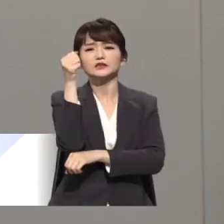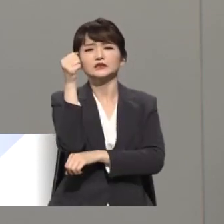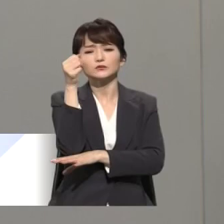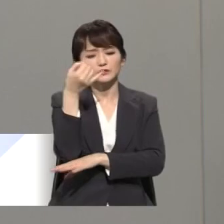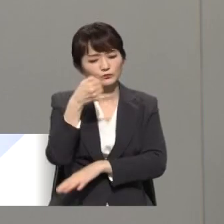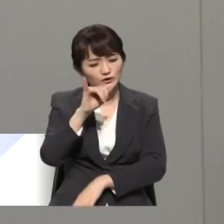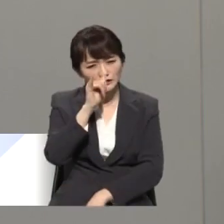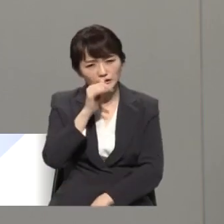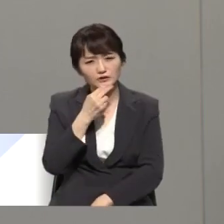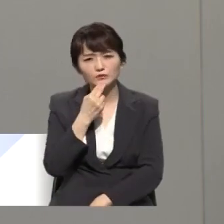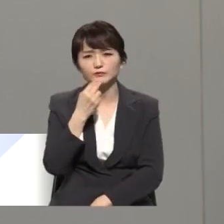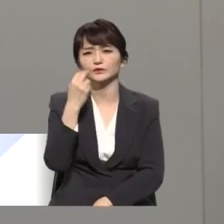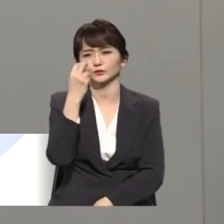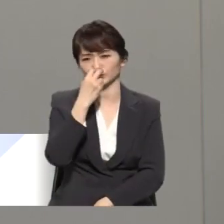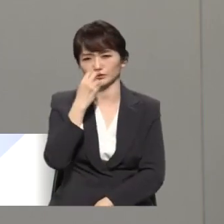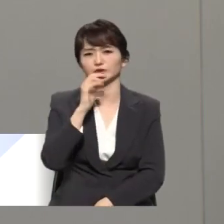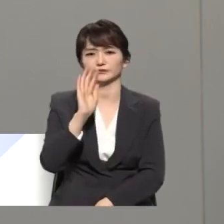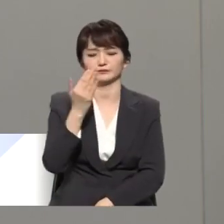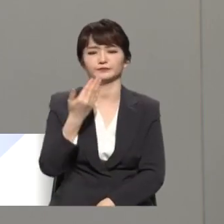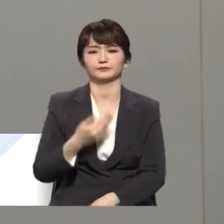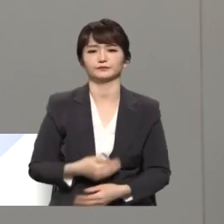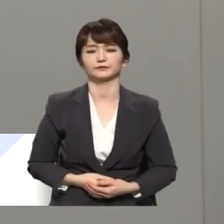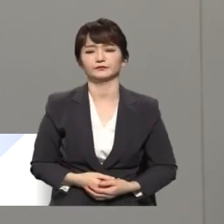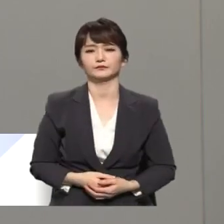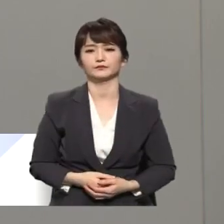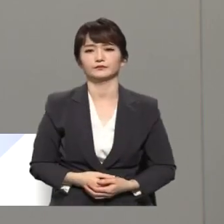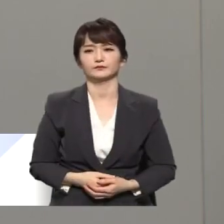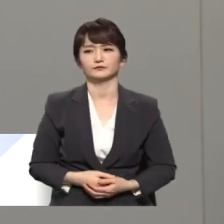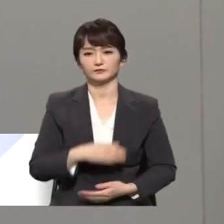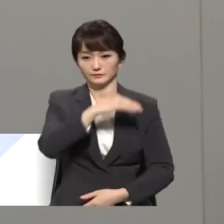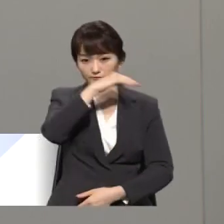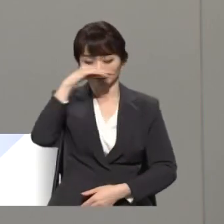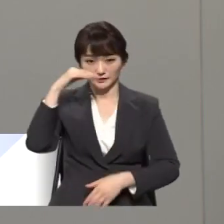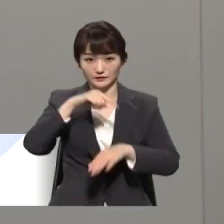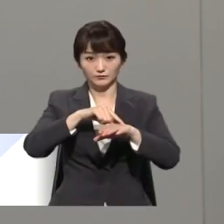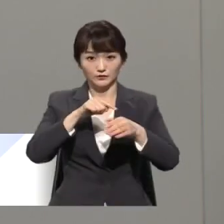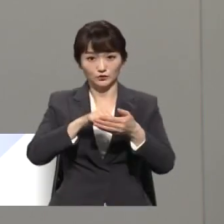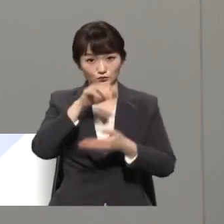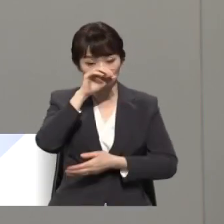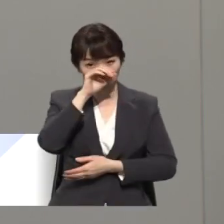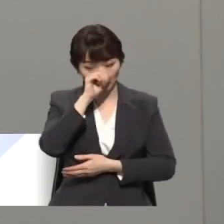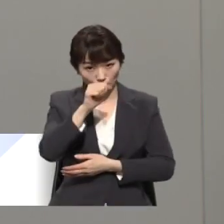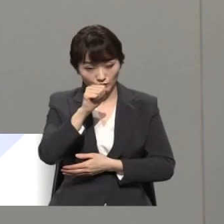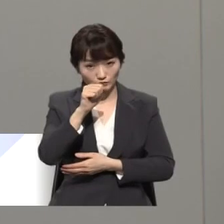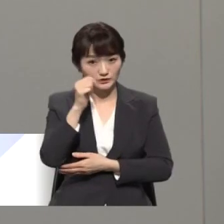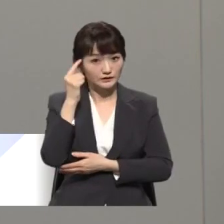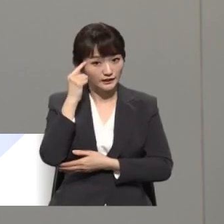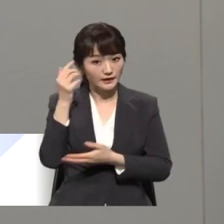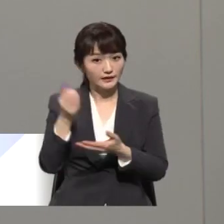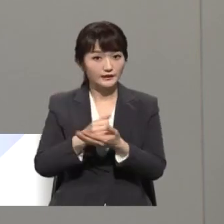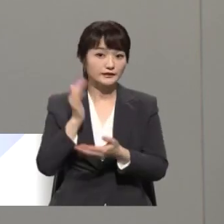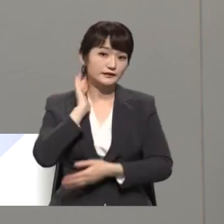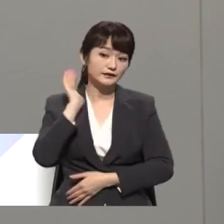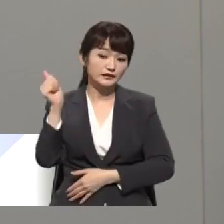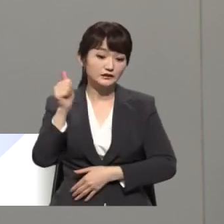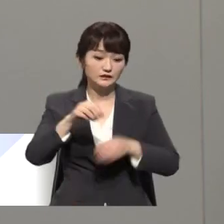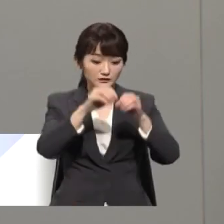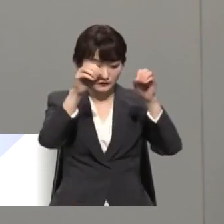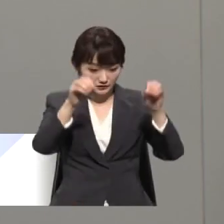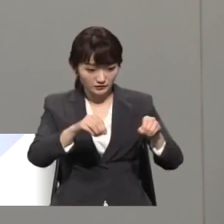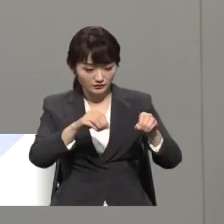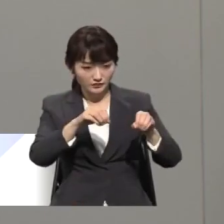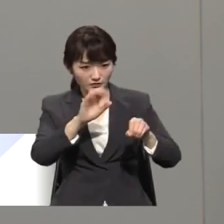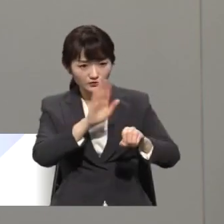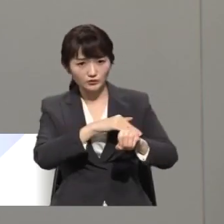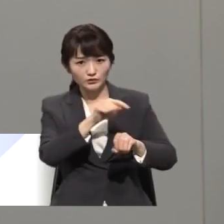없는지 살펴 할 것입니다 다른 마음과 선의를 가진 대통령이 라도 시스템에 심각한 결함이 있다면 좋은